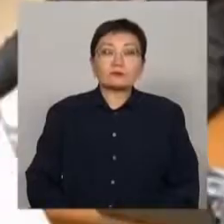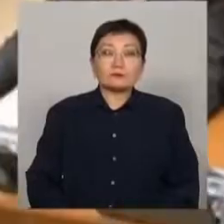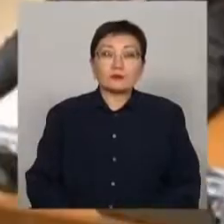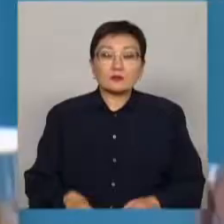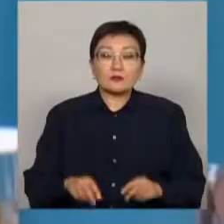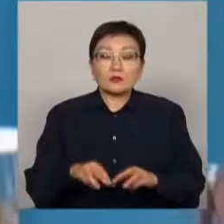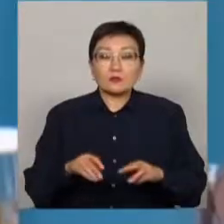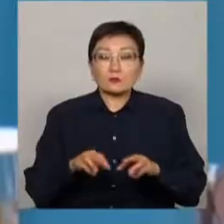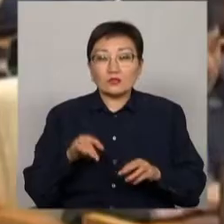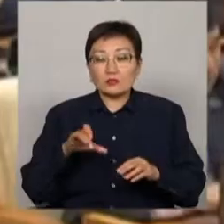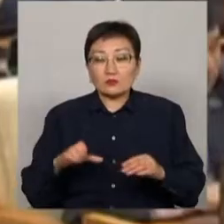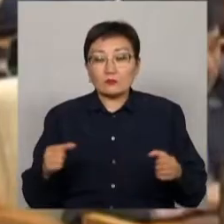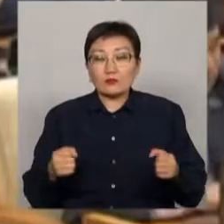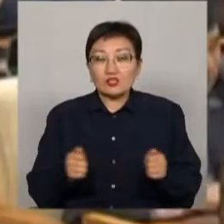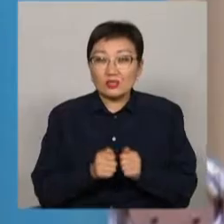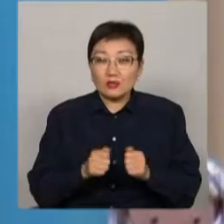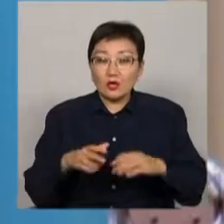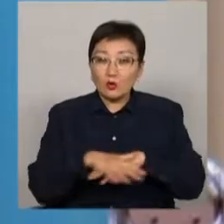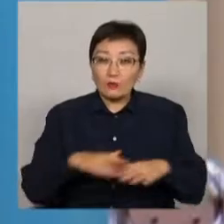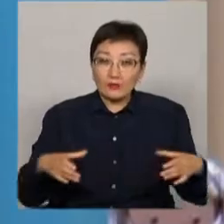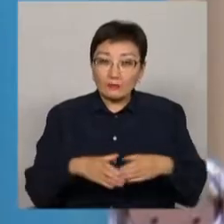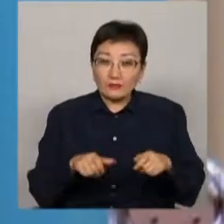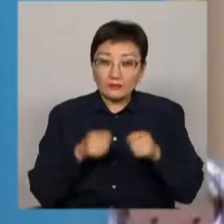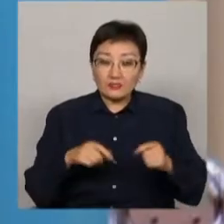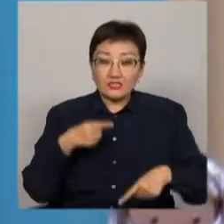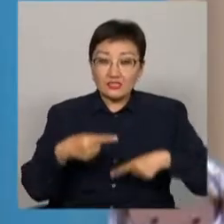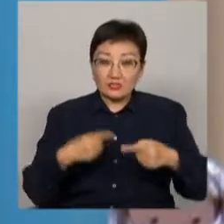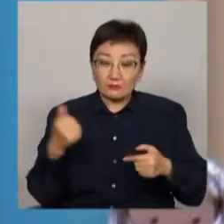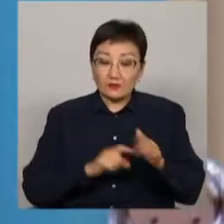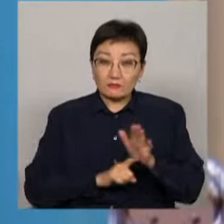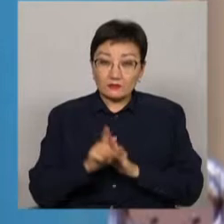Mäjlis janınan qoğamdıq palata qurulat. Qazir endi kelesi aptada